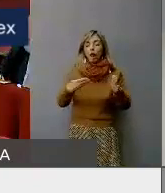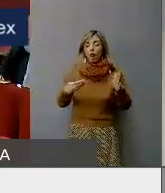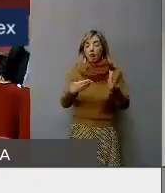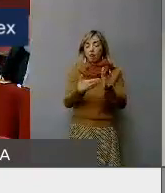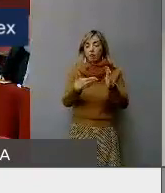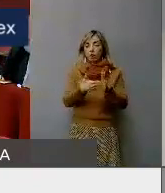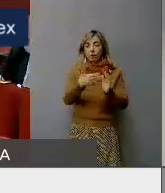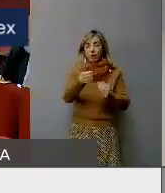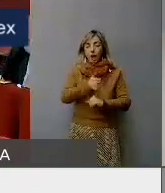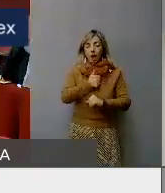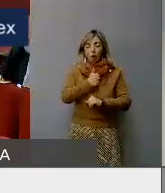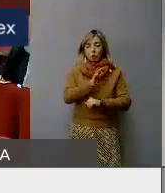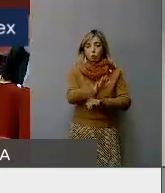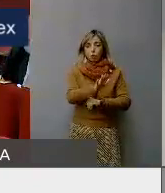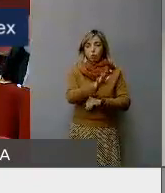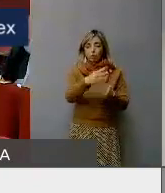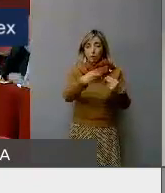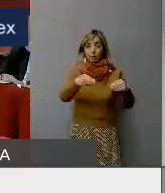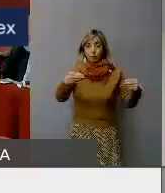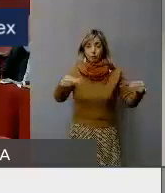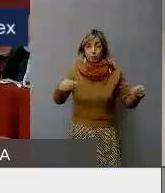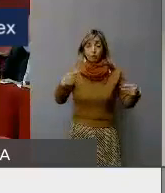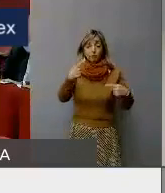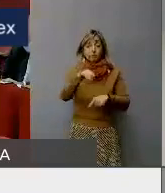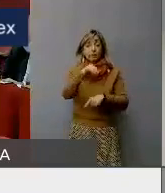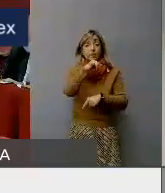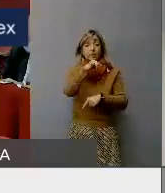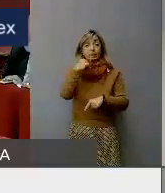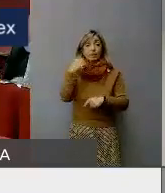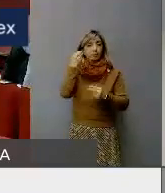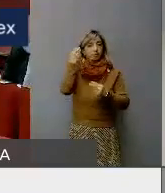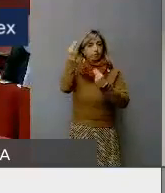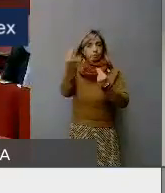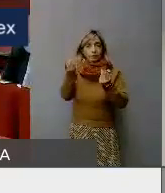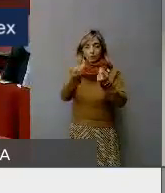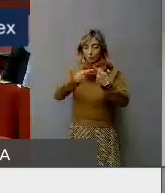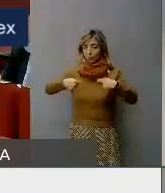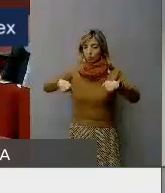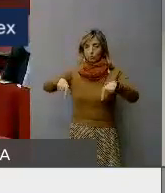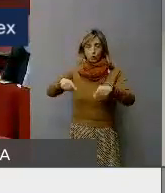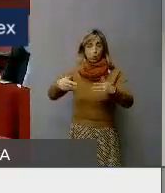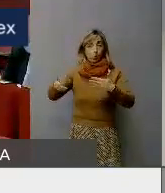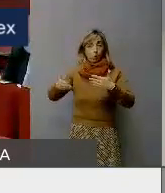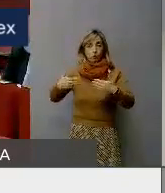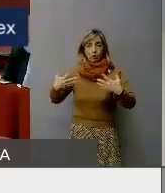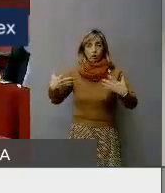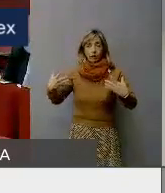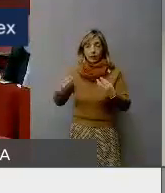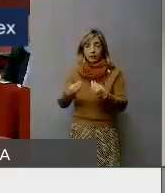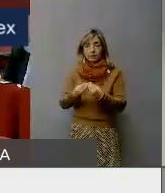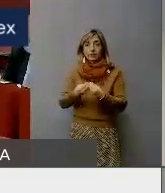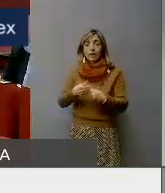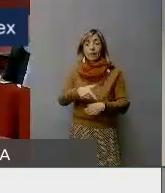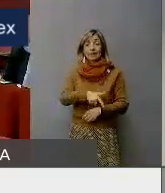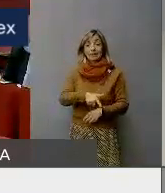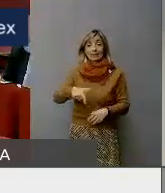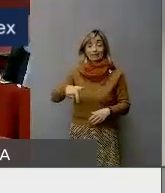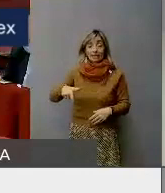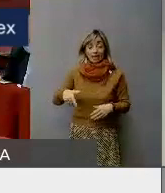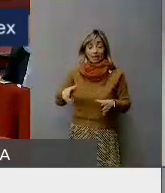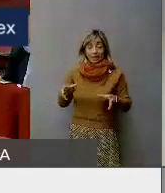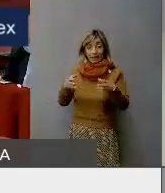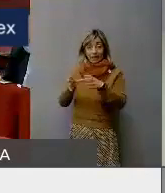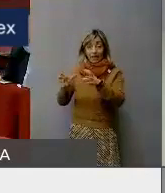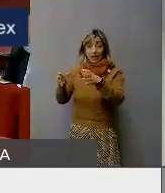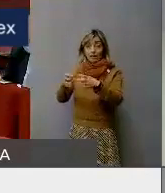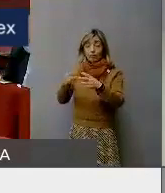necessario quanto mai immaginare un tavolo urgente con l'organizzazione sindacale al fine di analizzare il bisogno del